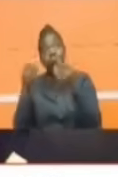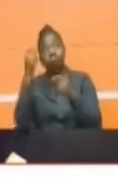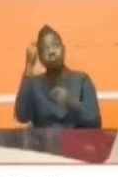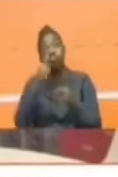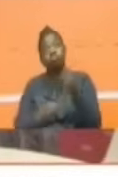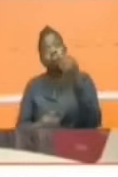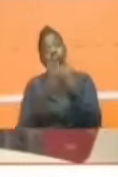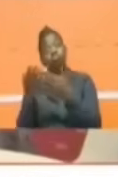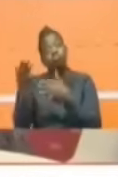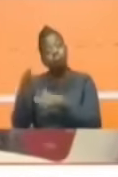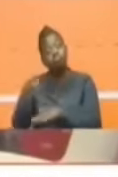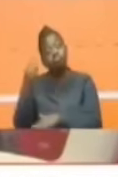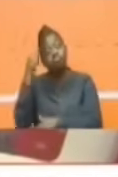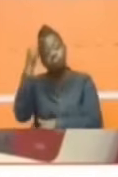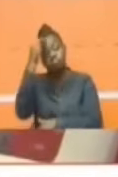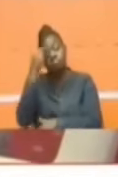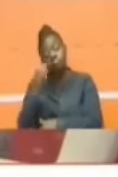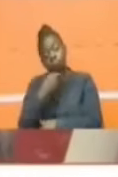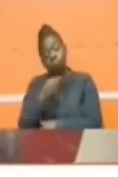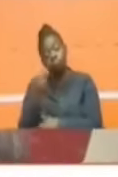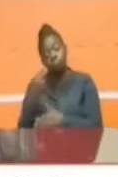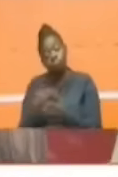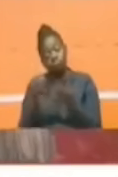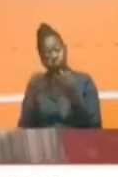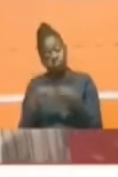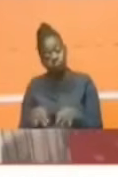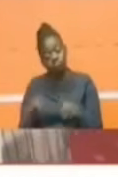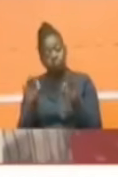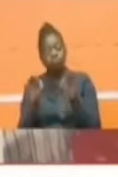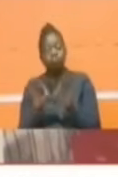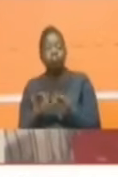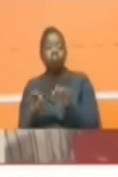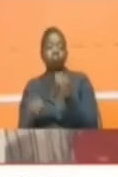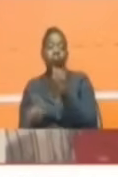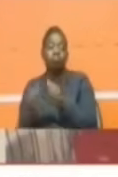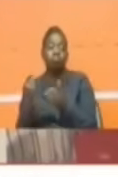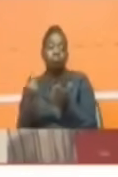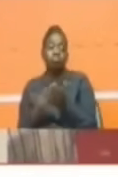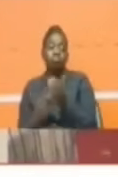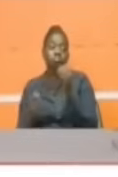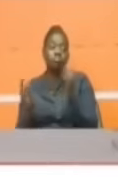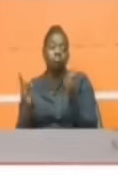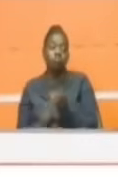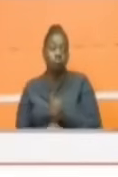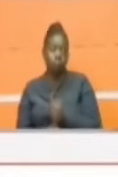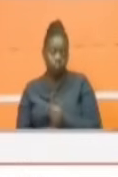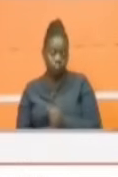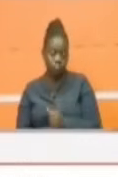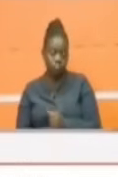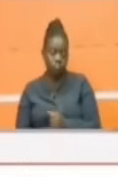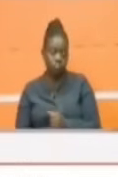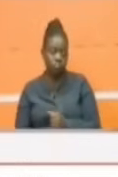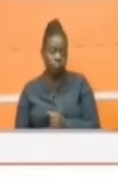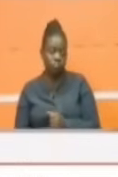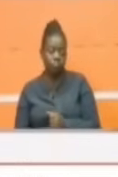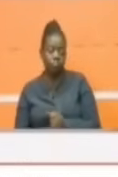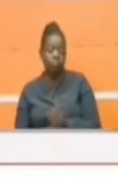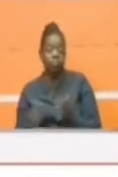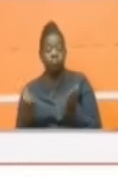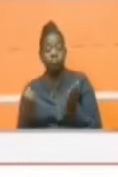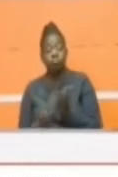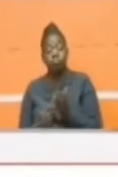abafiire eddiini kyagamba nti ekintu eky'omuwendo ekisinga Uganda kye yali efunye. Uganda